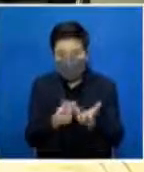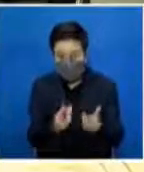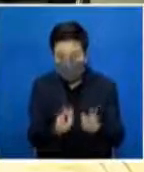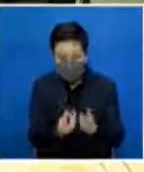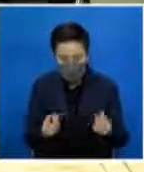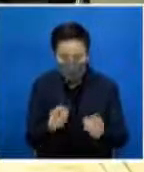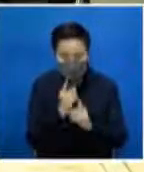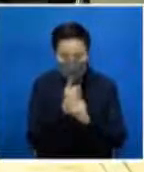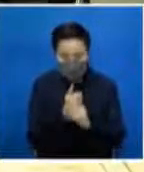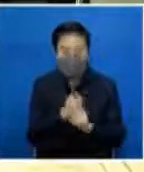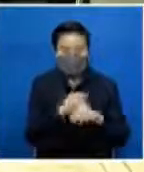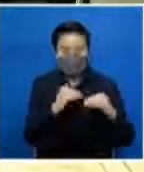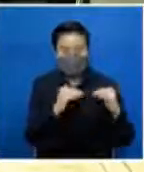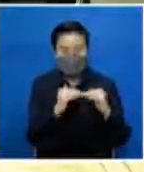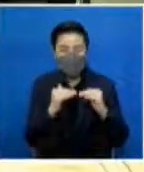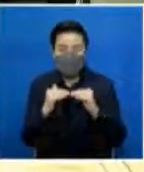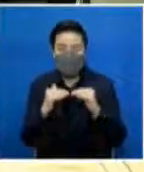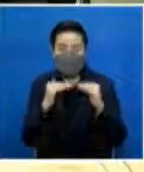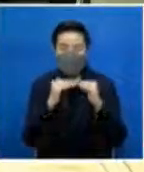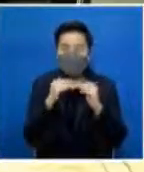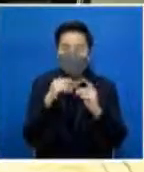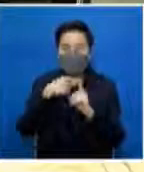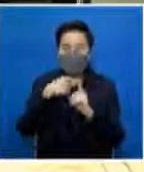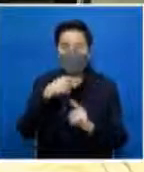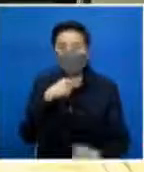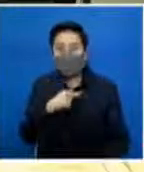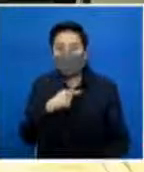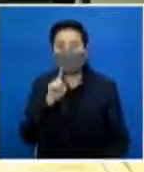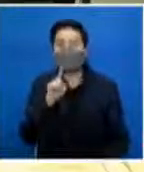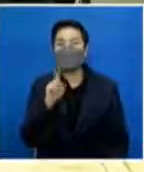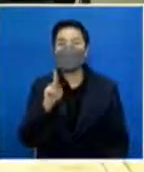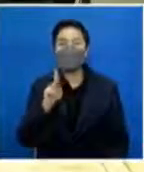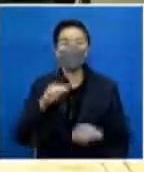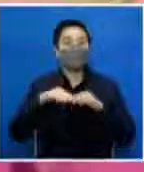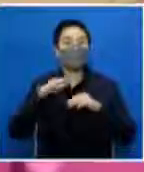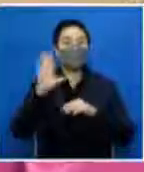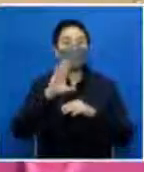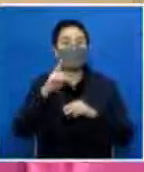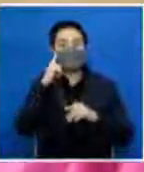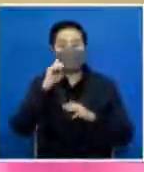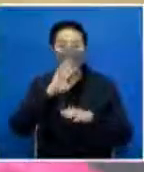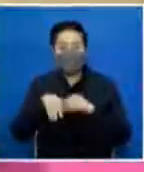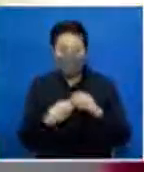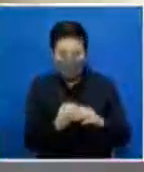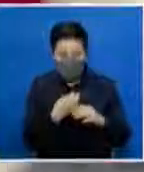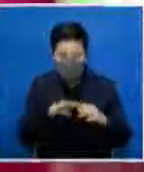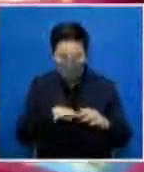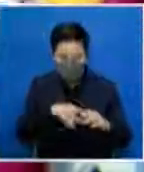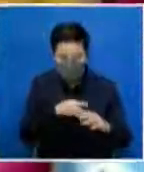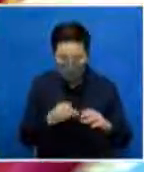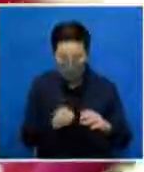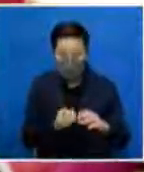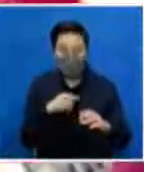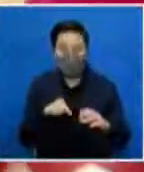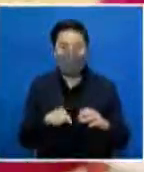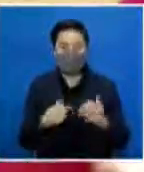ะมีน้ำหนักโดยเฉลี่ยเท่าๆกันหรือคลาดเคลื่อนบวกลบไม่เกิน1กรัมจากน้ำหนักแสดงหน้ากล่องค่ะ